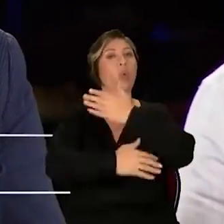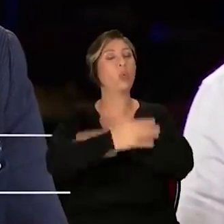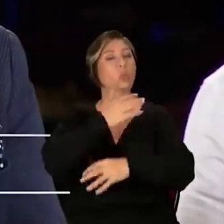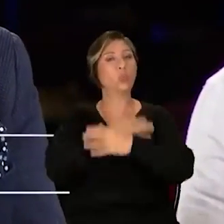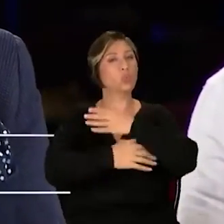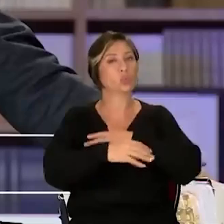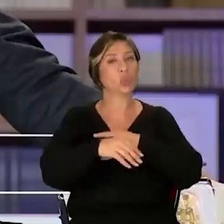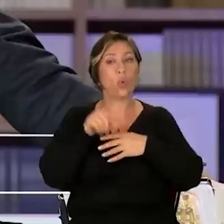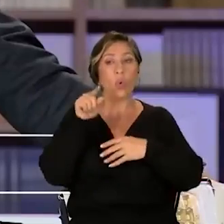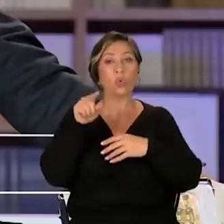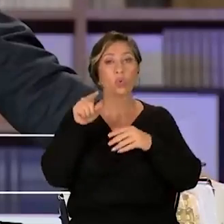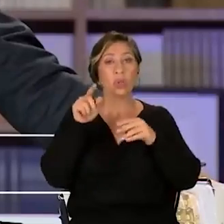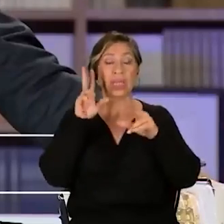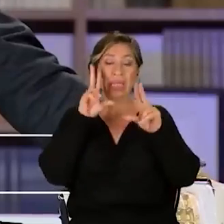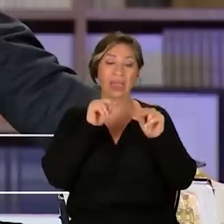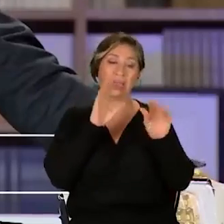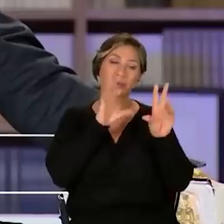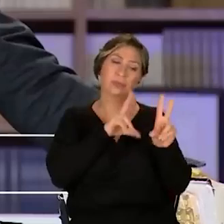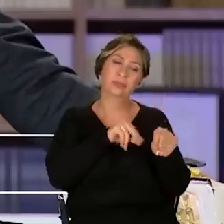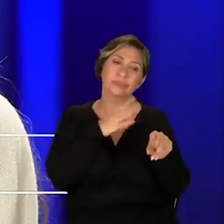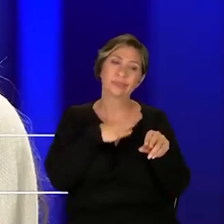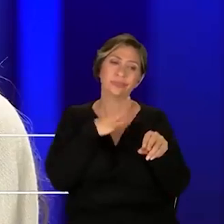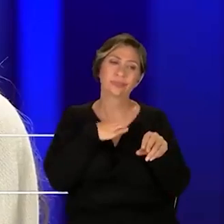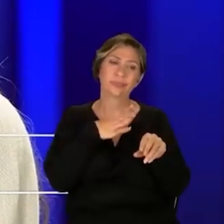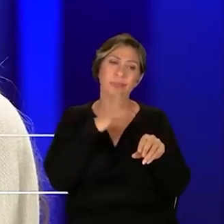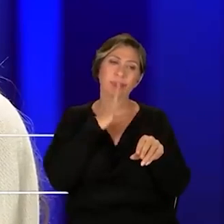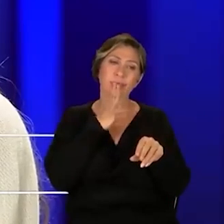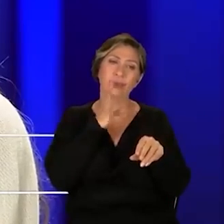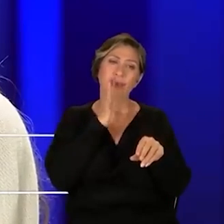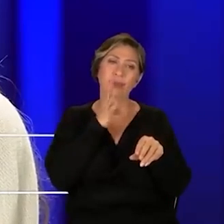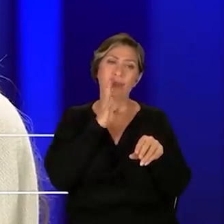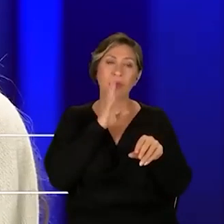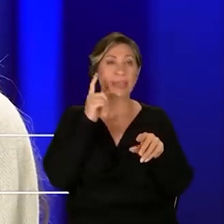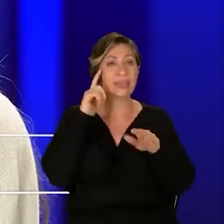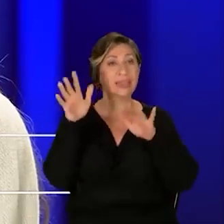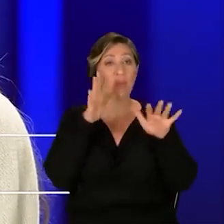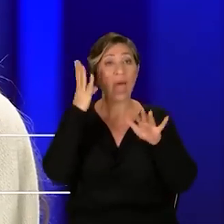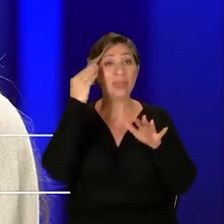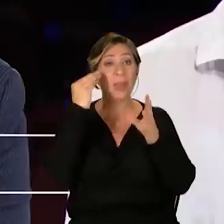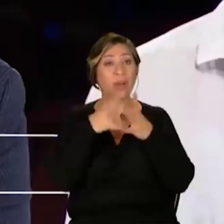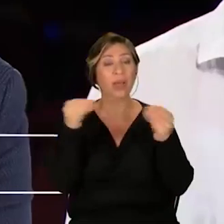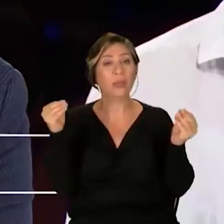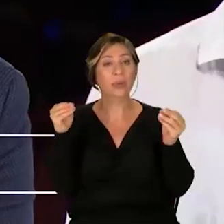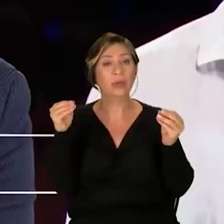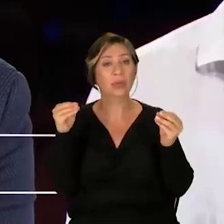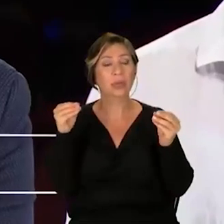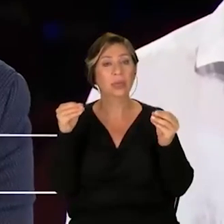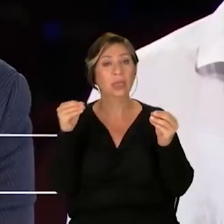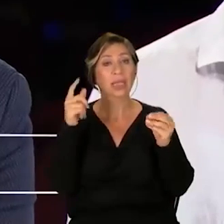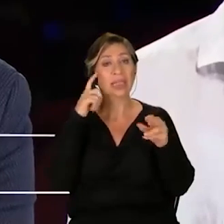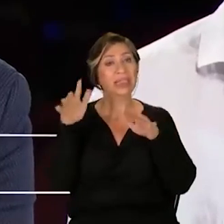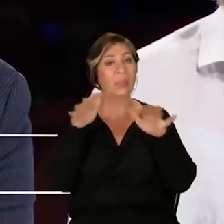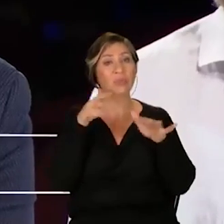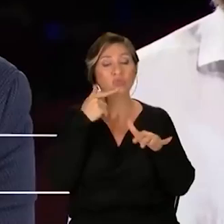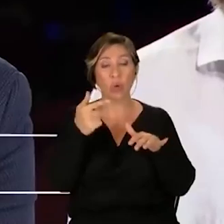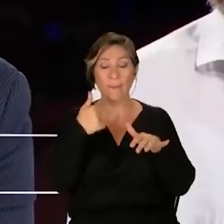yorgunluğun onu yatağa götürme. Çünkü aslında depresyonu hani şöyle tanımlayabiliriz. Bir anlam kaybı depresyon. Depresyon hastası şunu